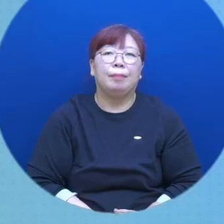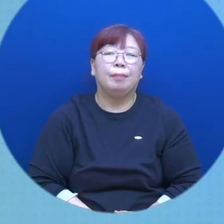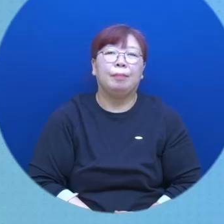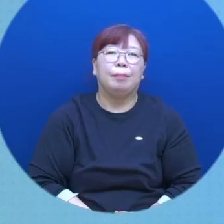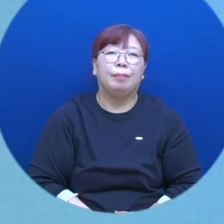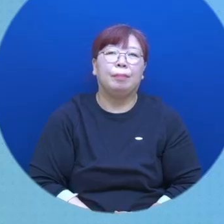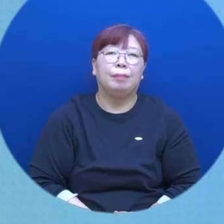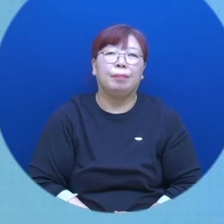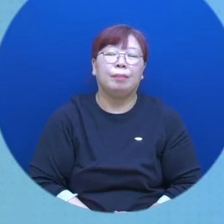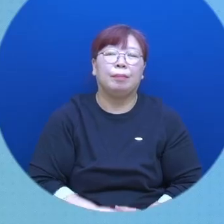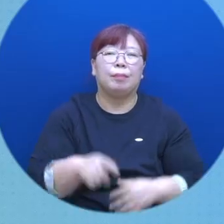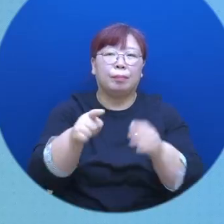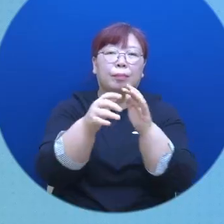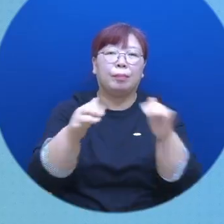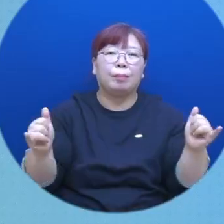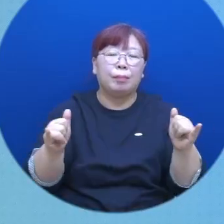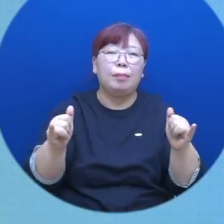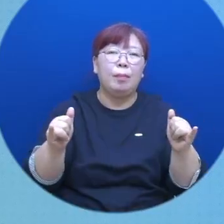이방인입니다. 그는